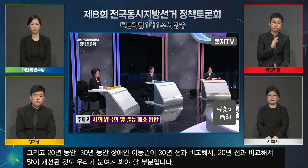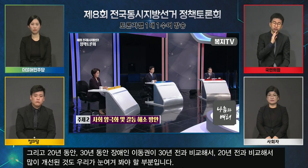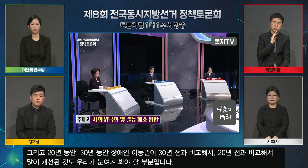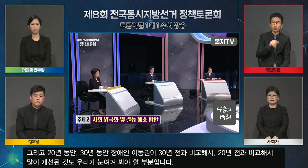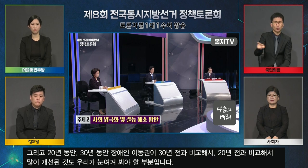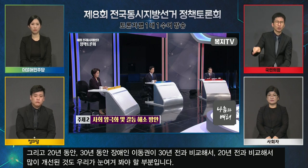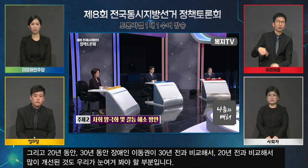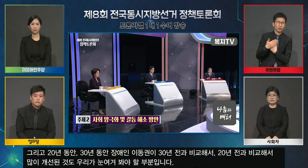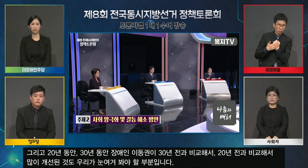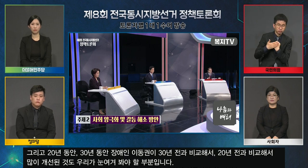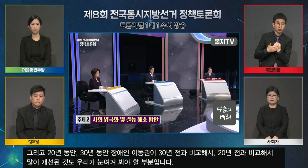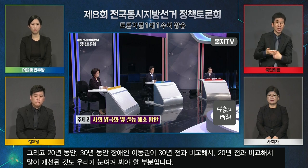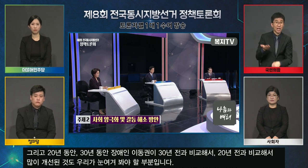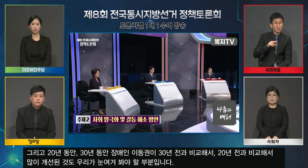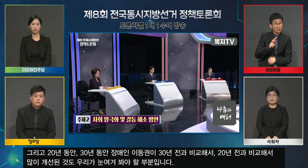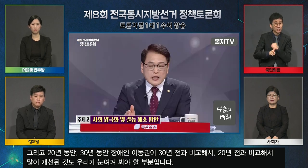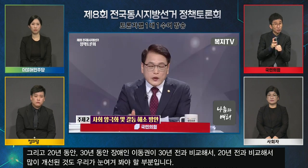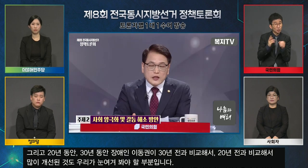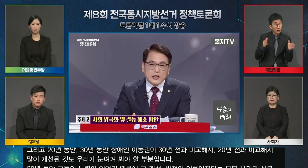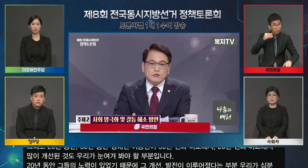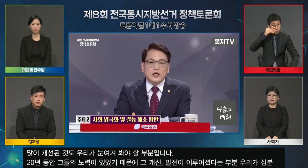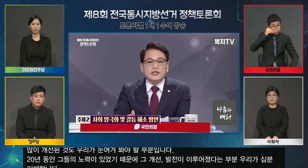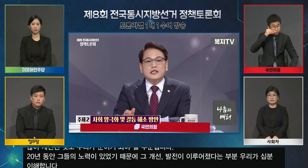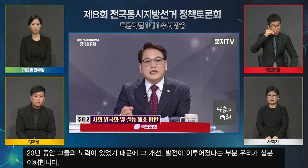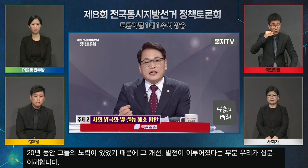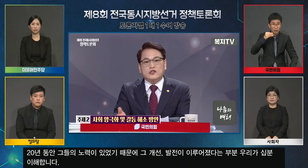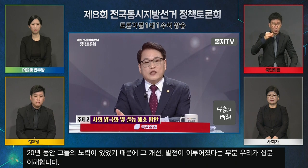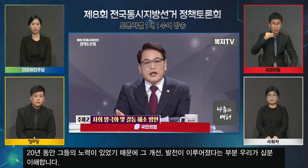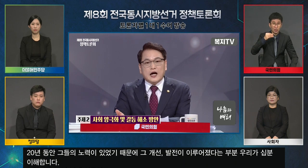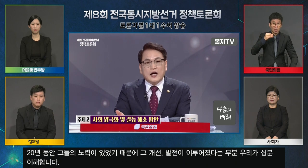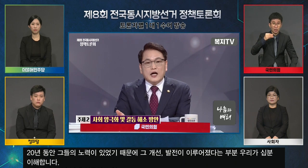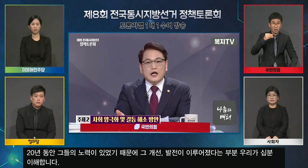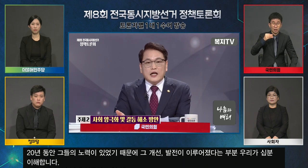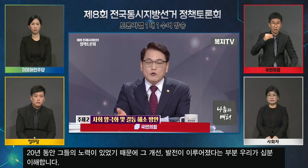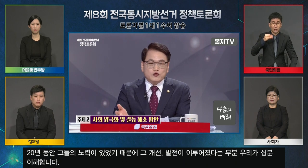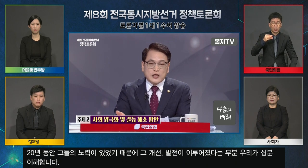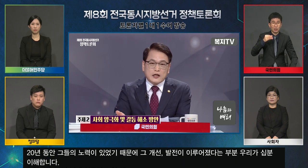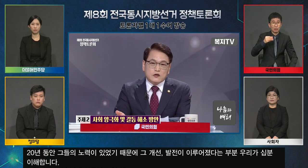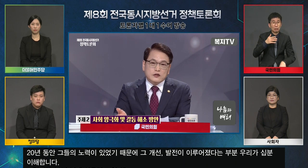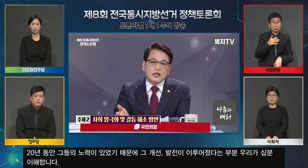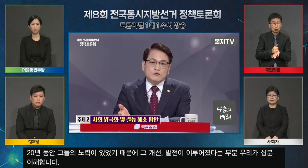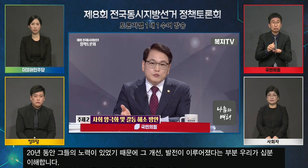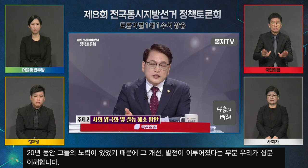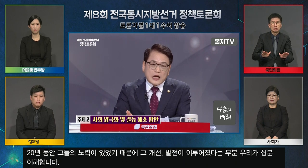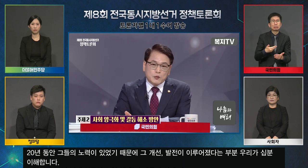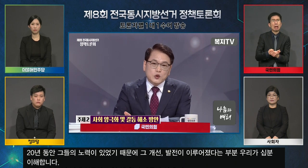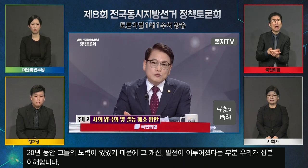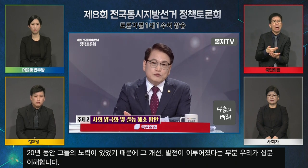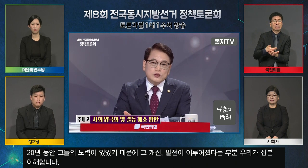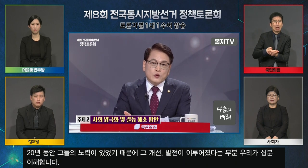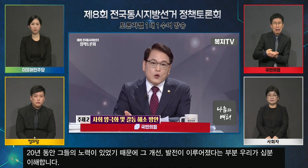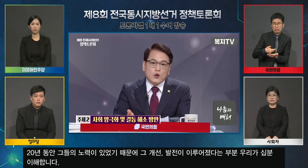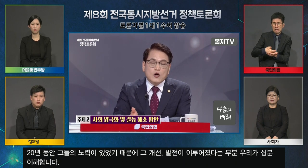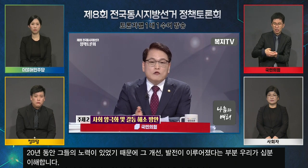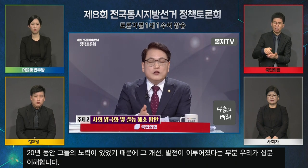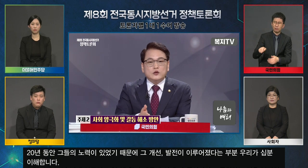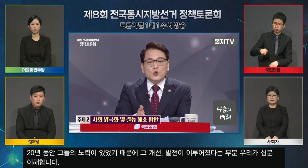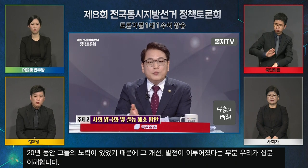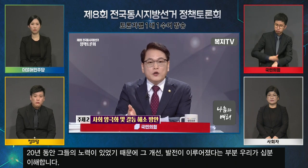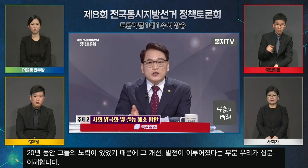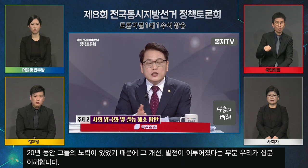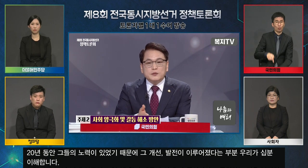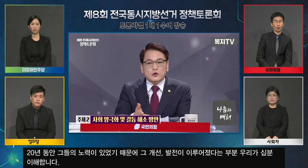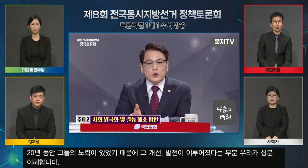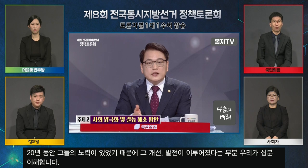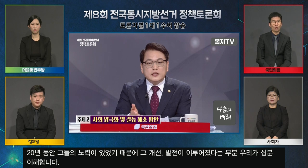그렇지만 20년 넘게 아무것도 안 해왔기 때문에 이제 다 들어달라고 주장하는 것은 분명히 잘못된 부분이고 우리가